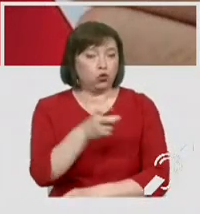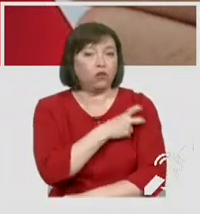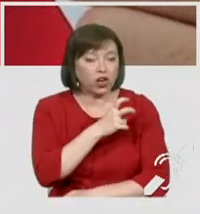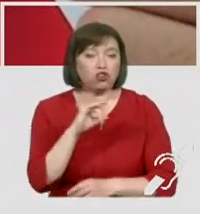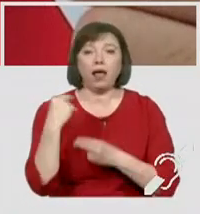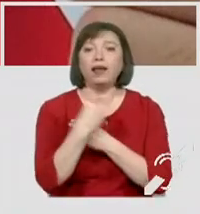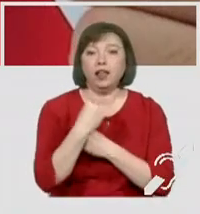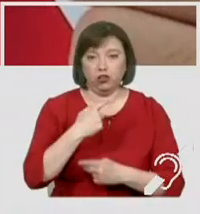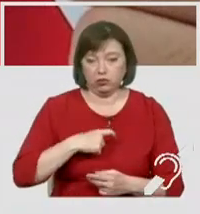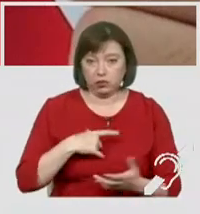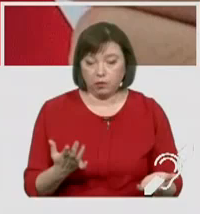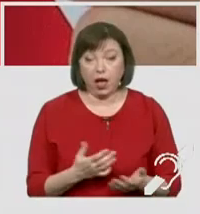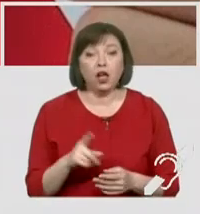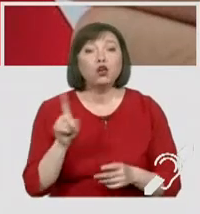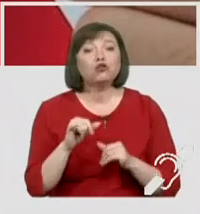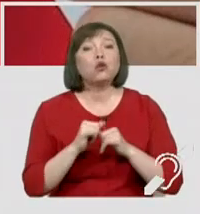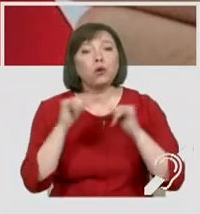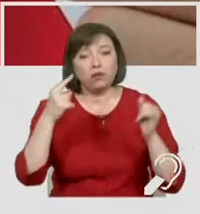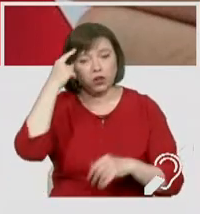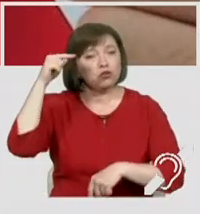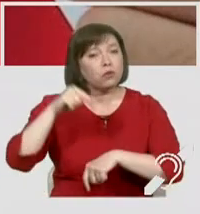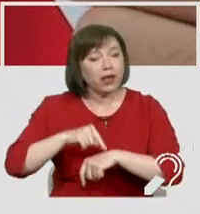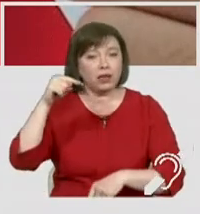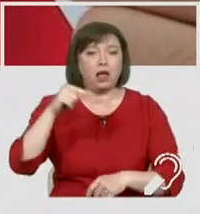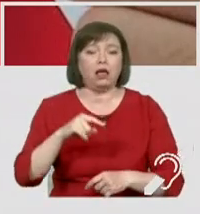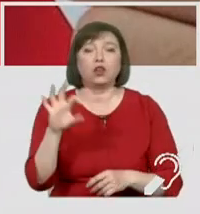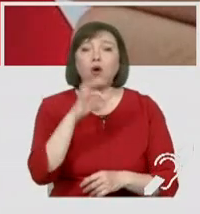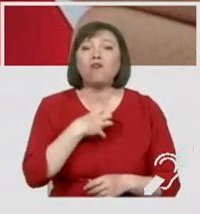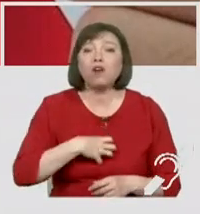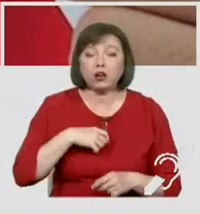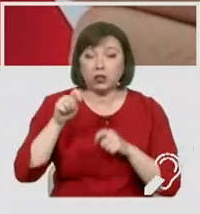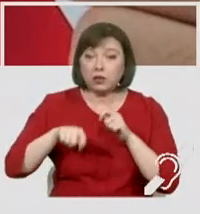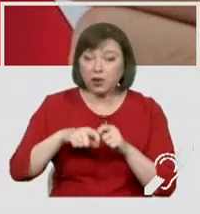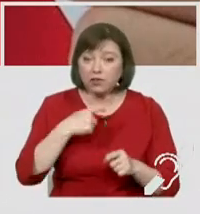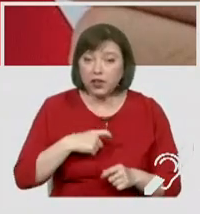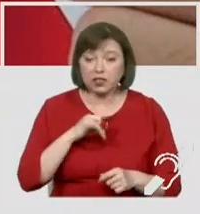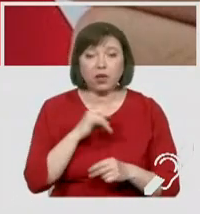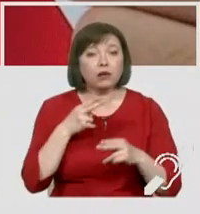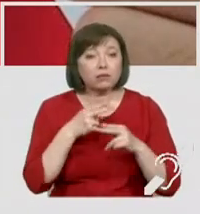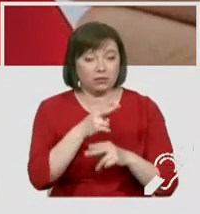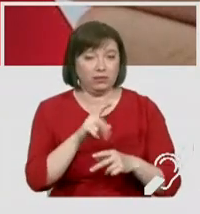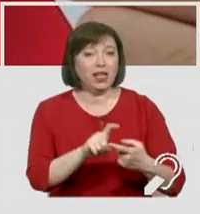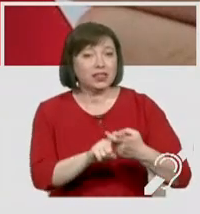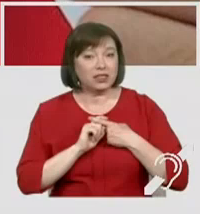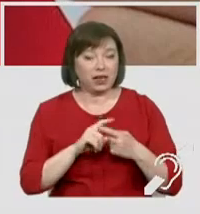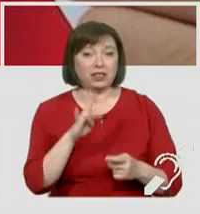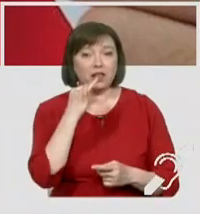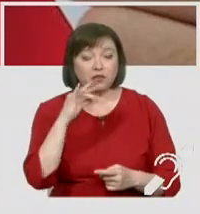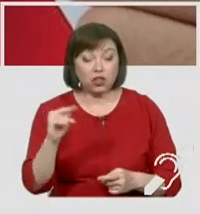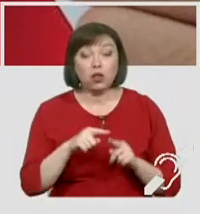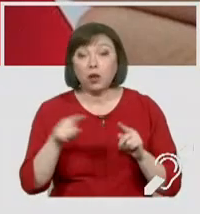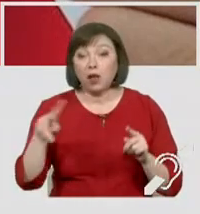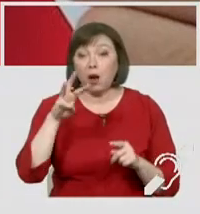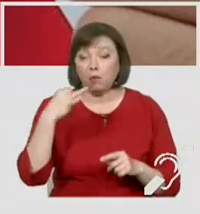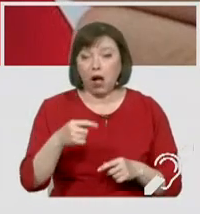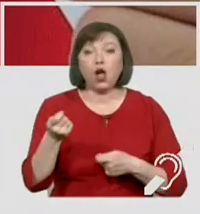tratament specializat pentru a crește gradul de informare privind importanța testării și prevenirea virusului pe parcursul lunii mai